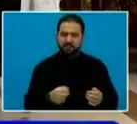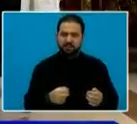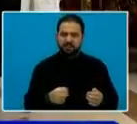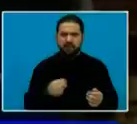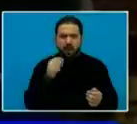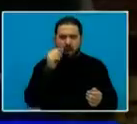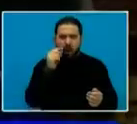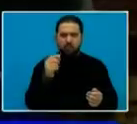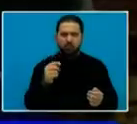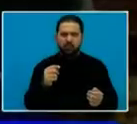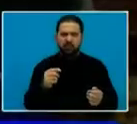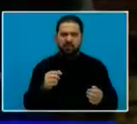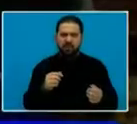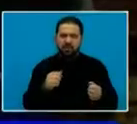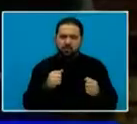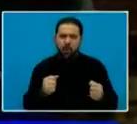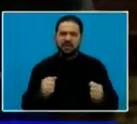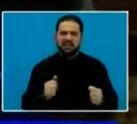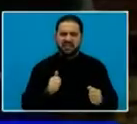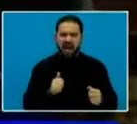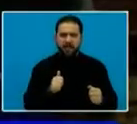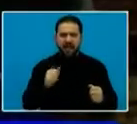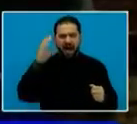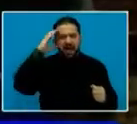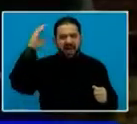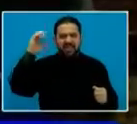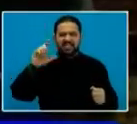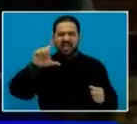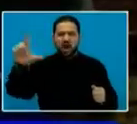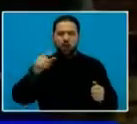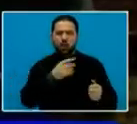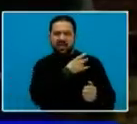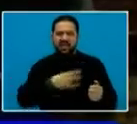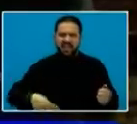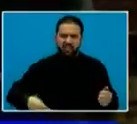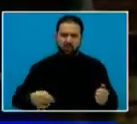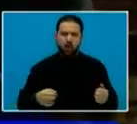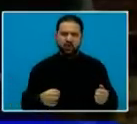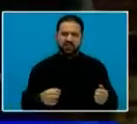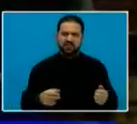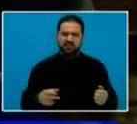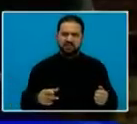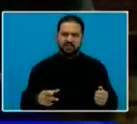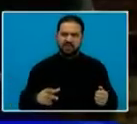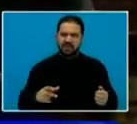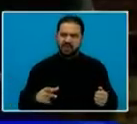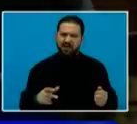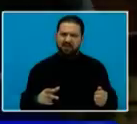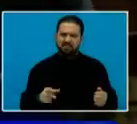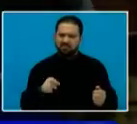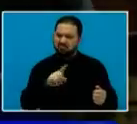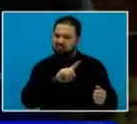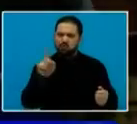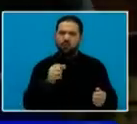credința lui, crezul lui, viața lui întru Hristos, sunt foarte bine consolidate, omul acela nu face pe